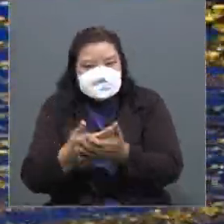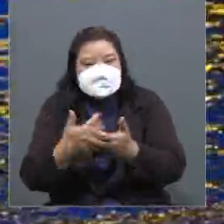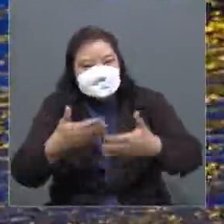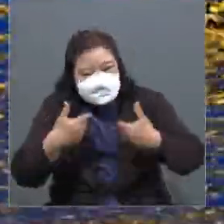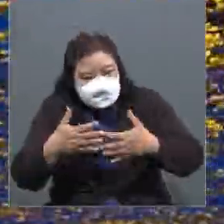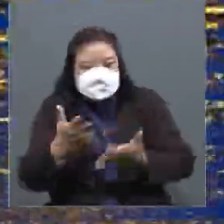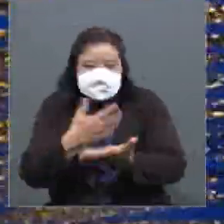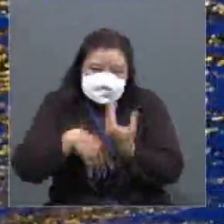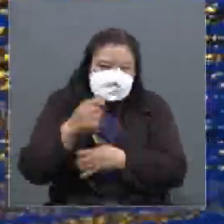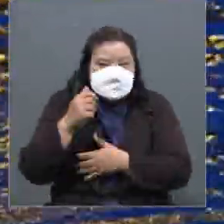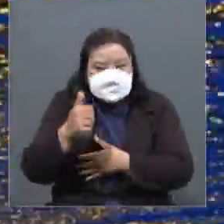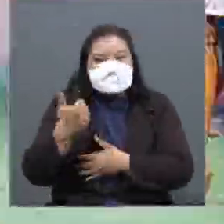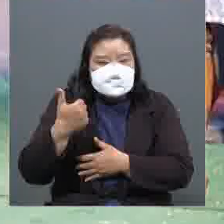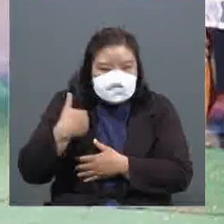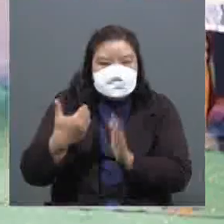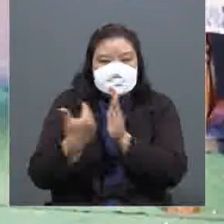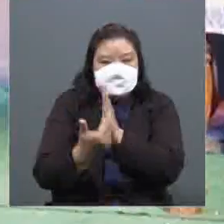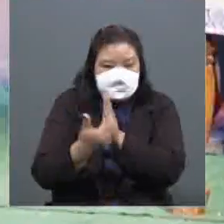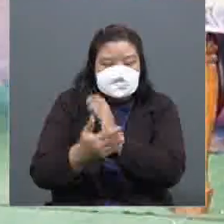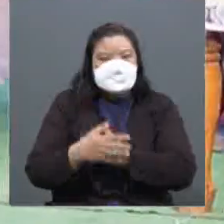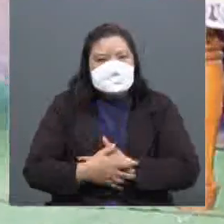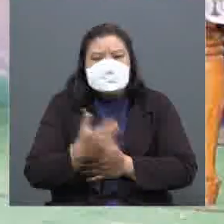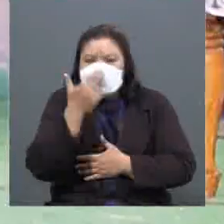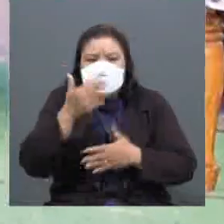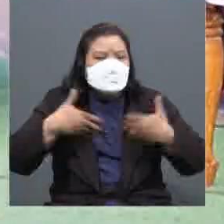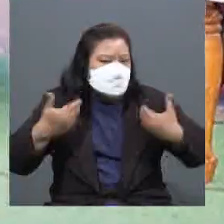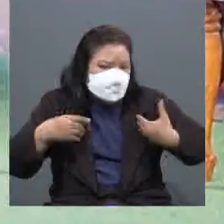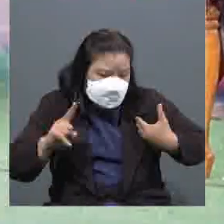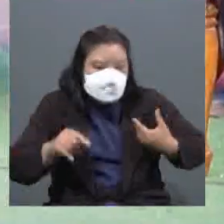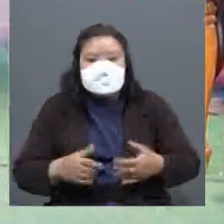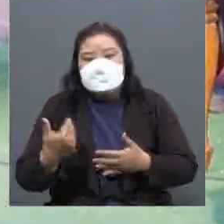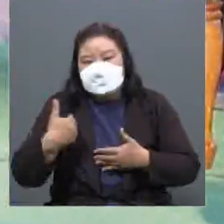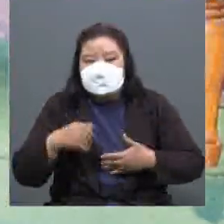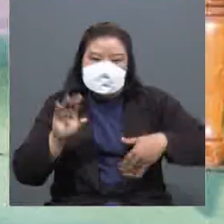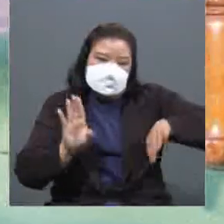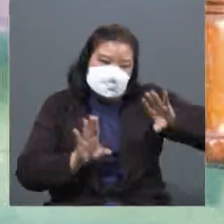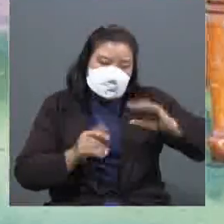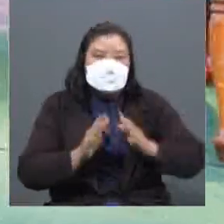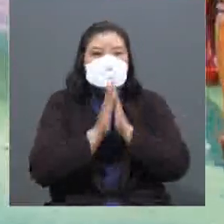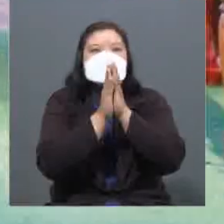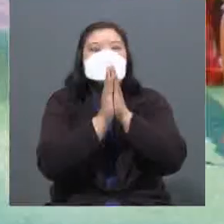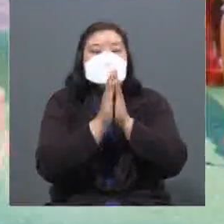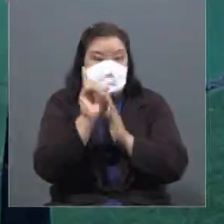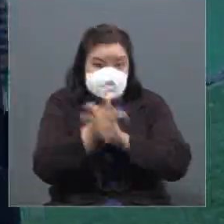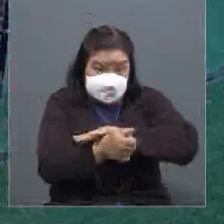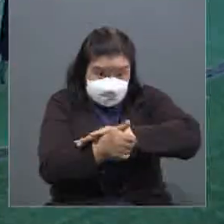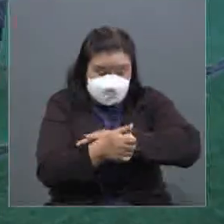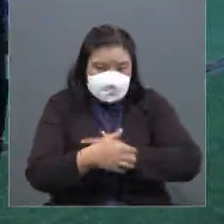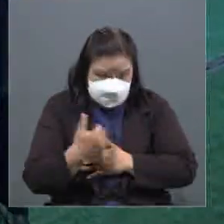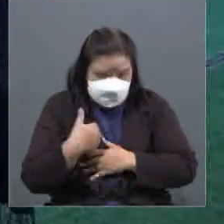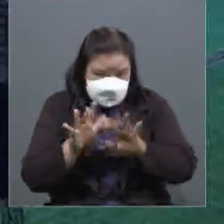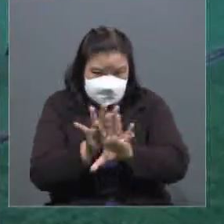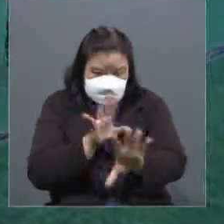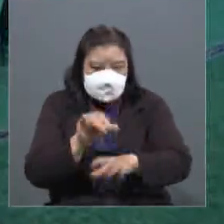และเกิดเศรษฐกิจหมุนเวียนในพื้นที่ไฮไลท์ในงานคือการรำบวงสรวงถวายพระยาเต่างอยโดยนางรำกว่า500ค